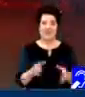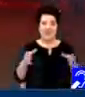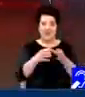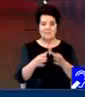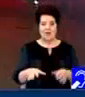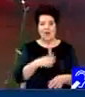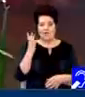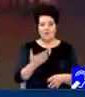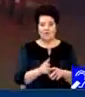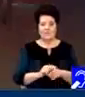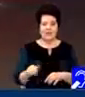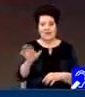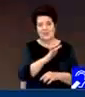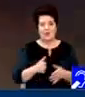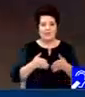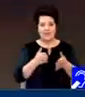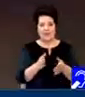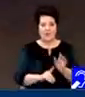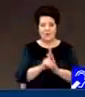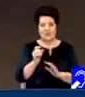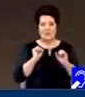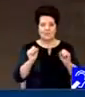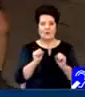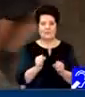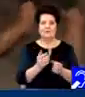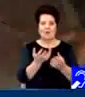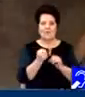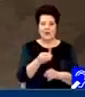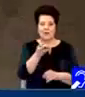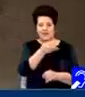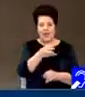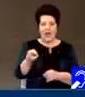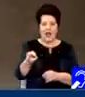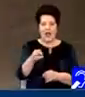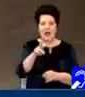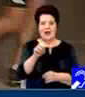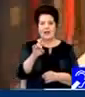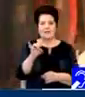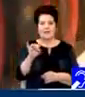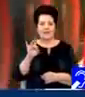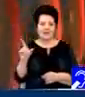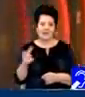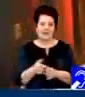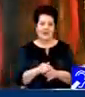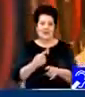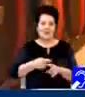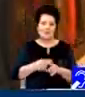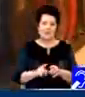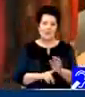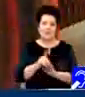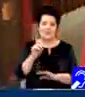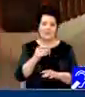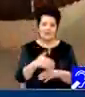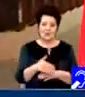Echipamentul a fost același ca la toate cursele, doar că sportivii au mai primit câte o lanternă, pentru că în beci e întuneric. Pe la jumătate de drum, oboseala a început să-și